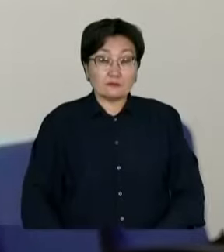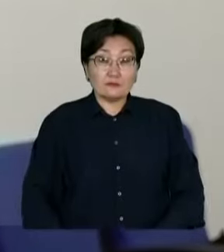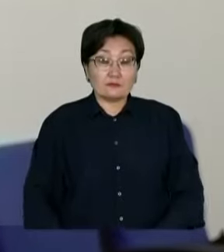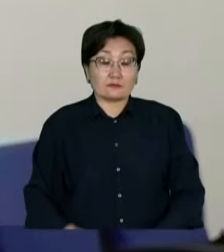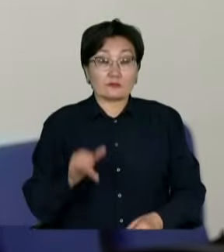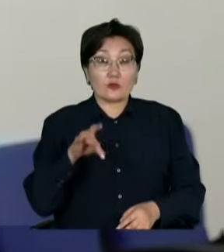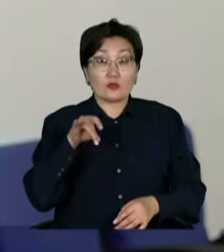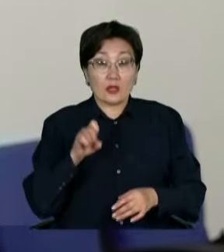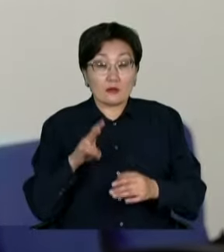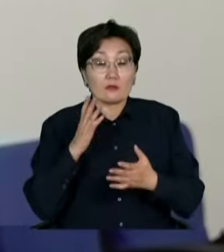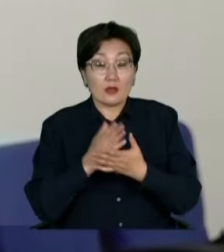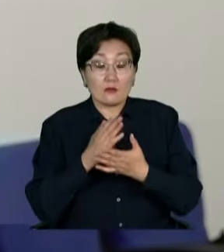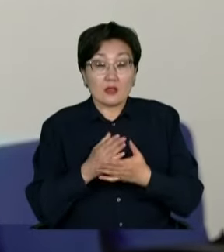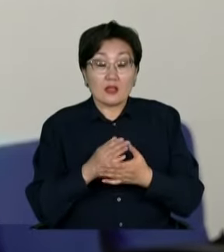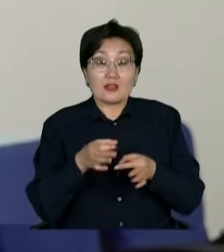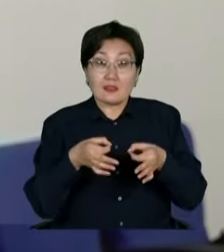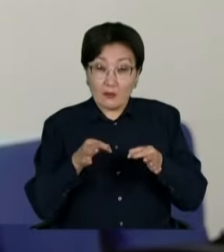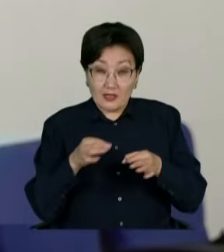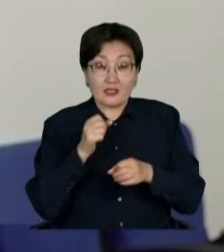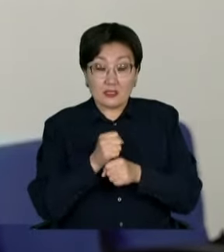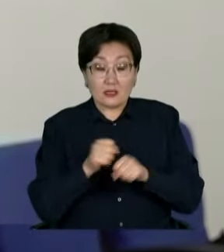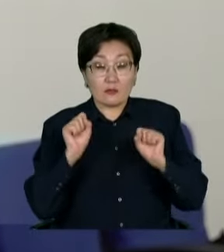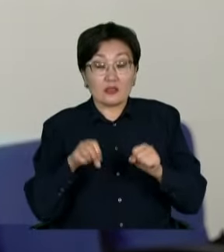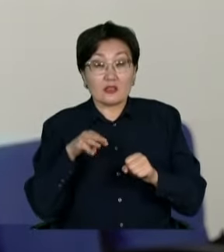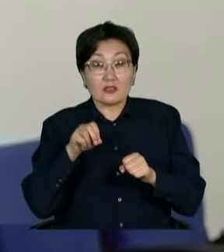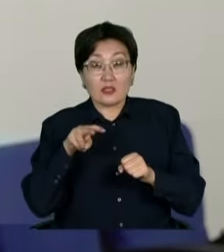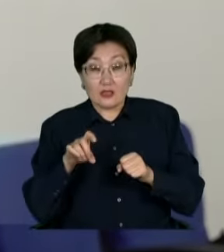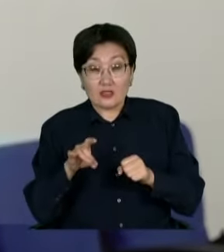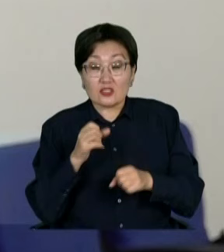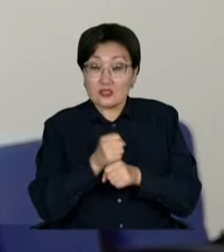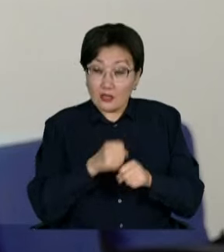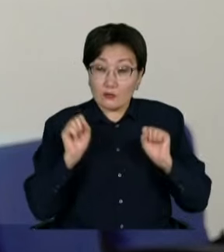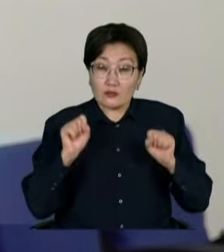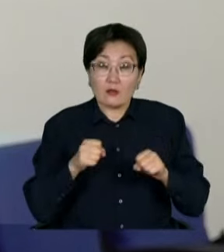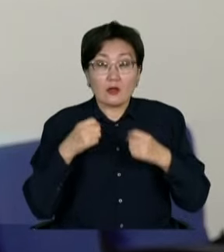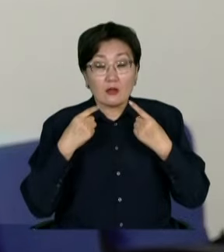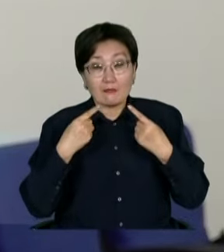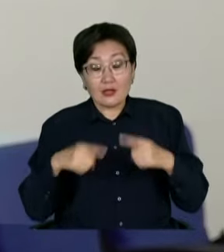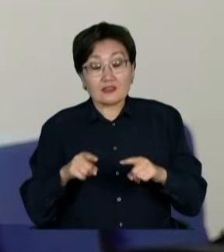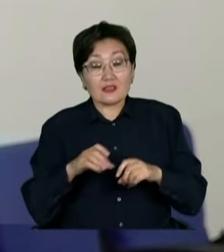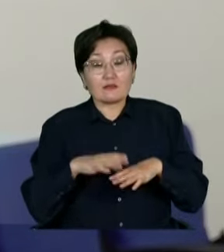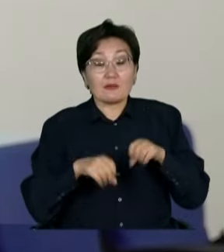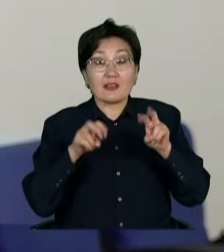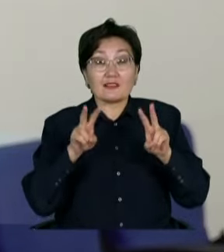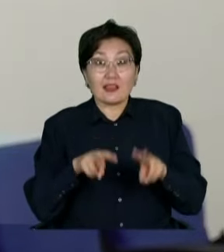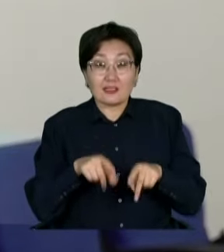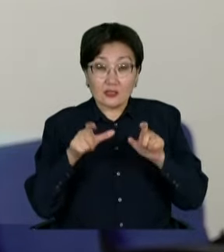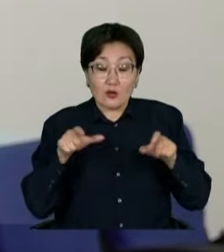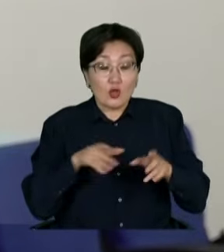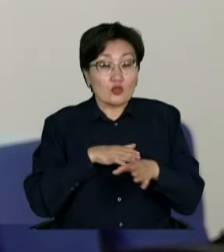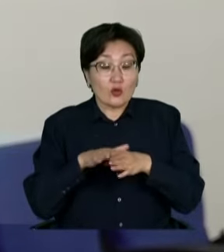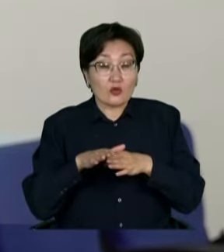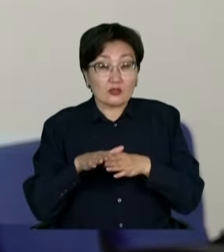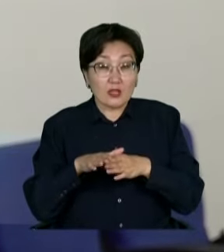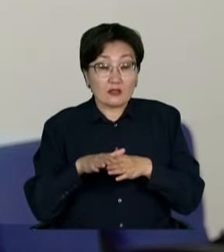Уран бар ма? Бар. Таблеткалар жасаймыз ба? Жасаймыз. ТВЛ жасаймыз ба? Жасаймыз. Одан басқа жаңа мамандарды толықтай айтып